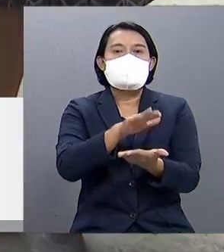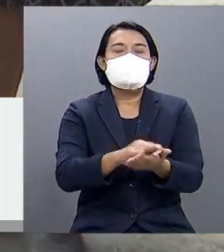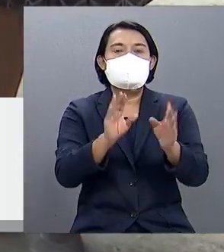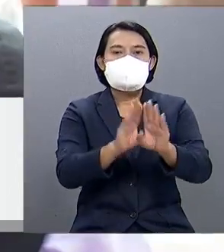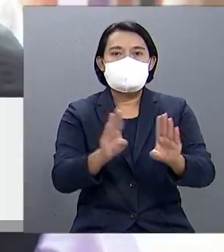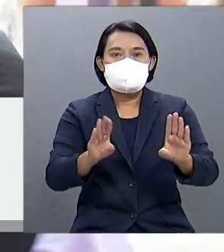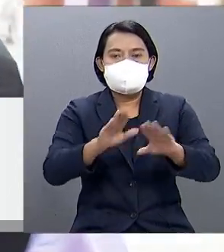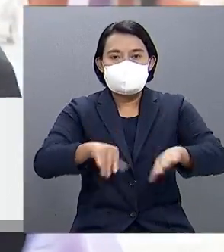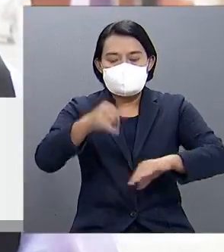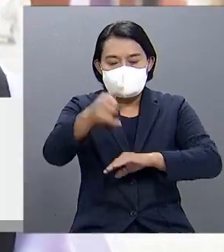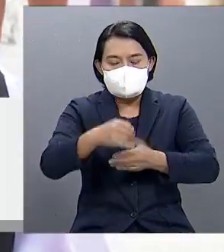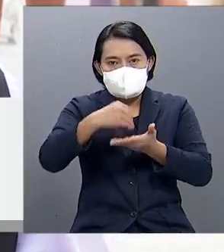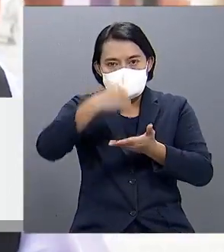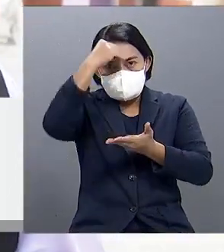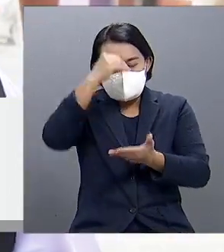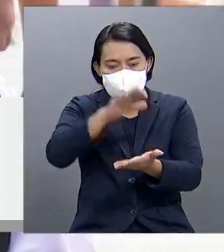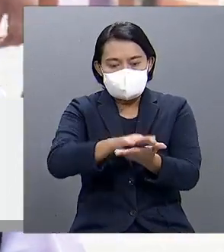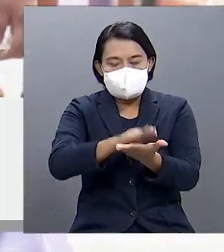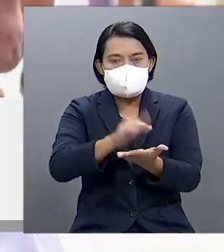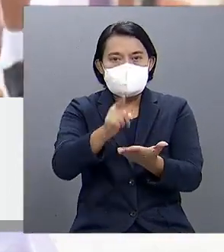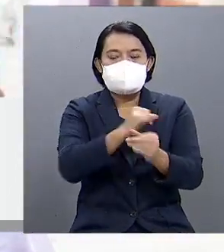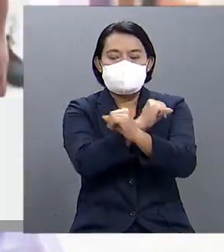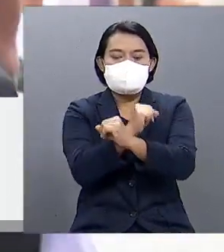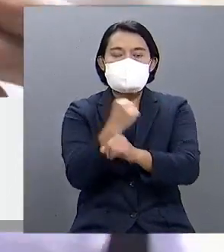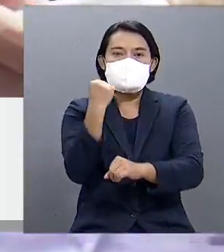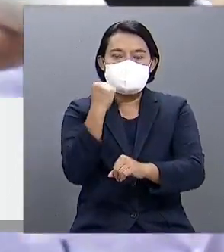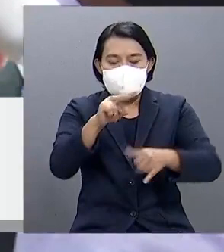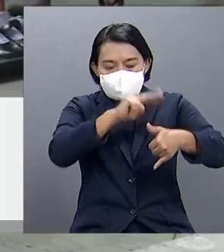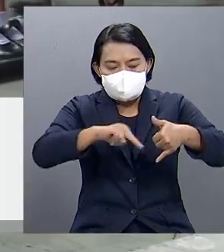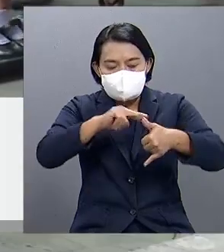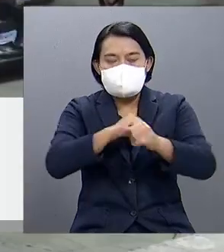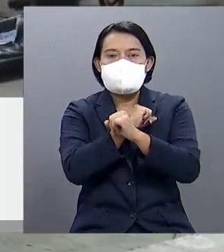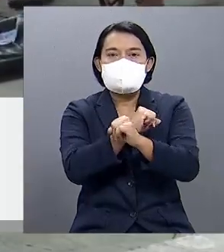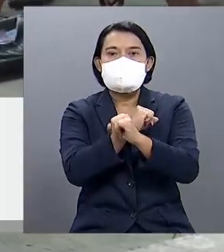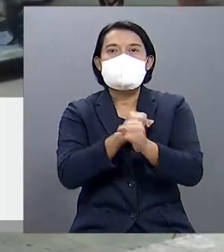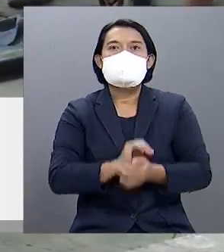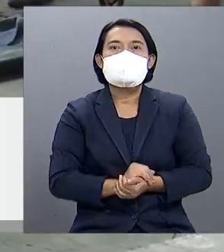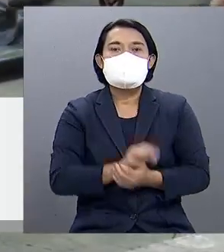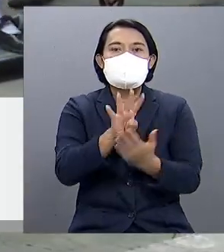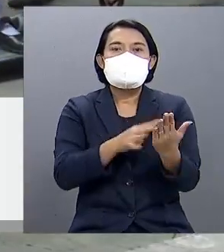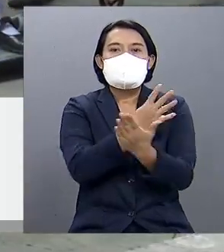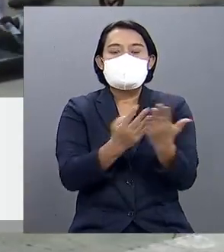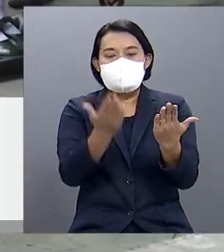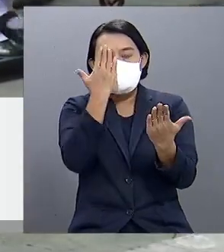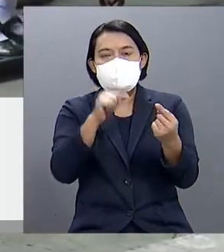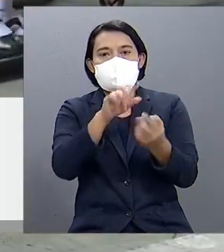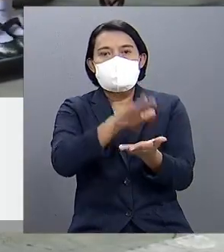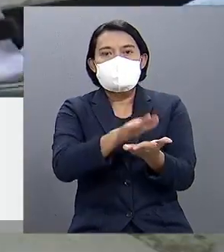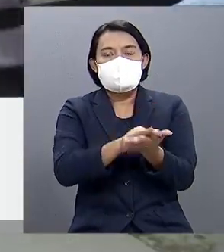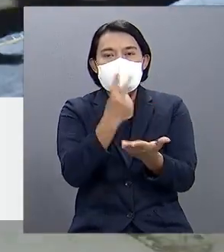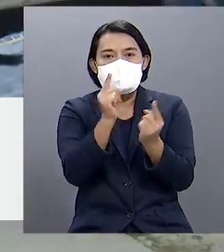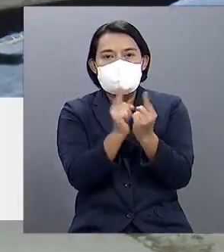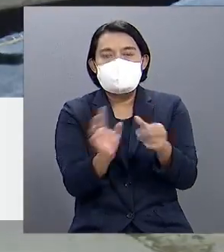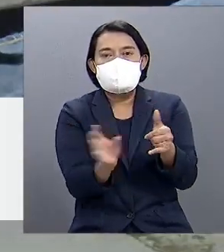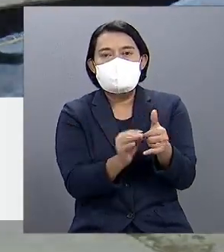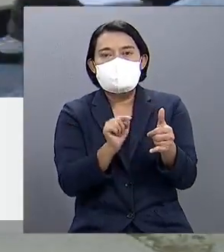แล้วก็จะต้องมีมาตรการที่เข้มข้นในการคัดกรองป้องกันโรคมีแผนเผชิญเหตุเมื่อโรงเรียนพบการติดเชื้อโดยในก